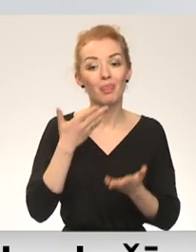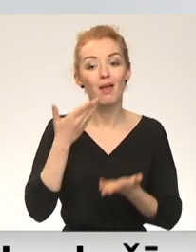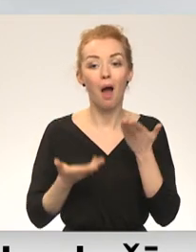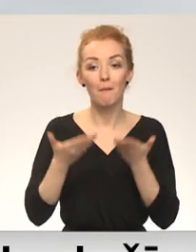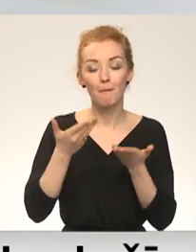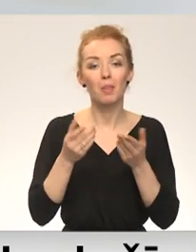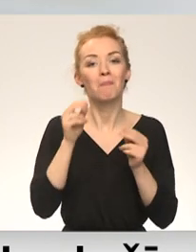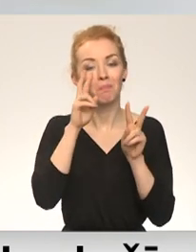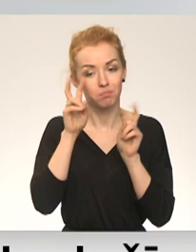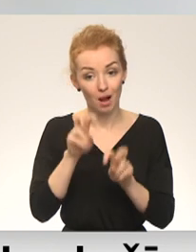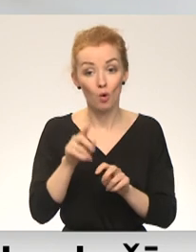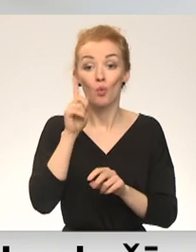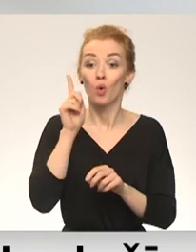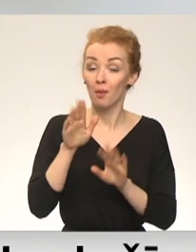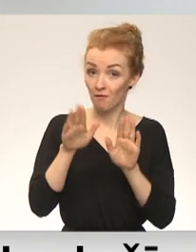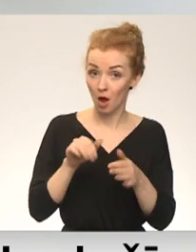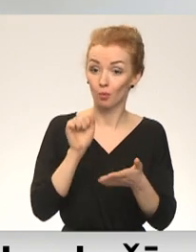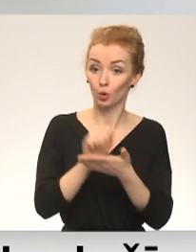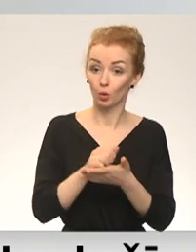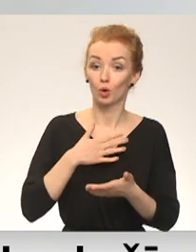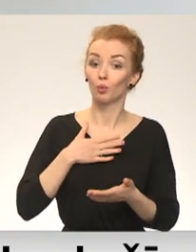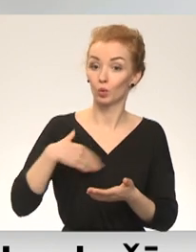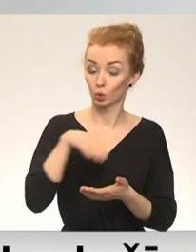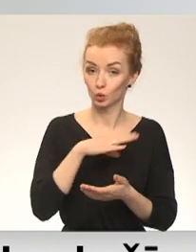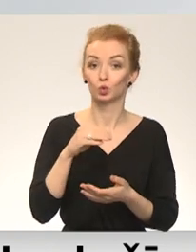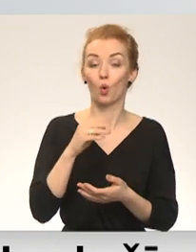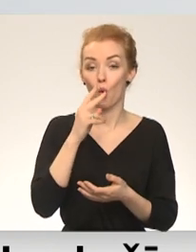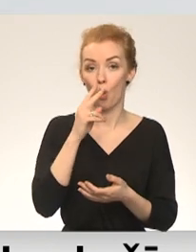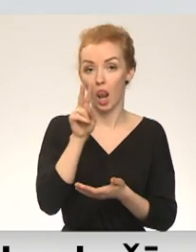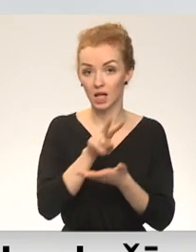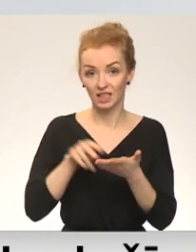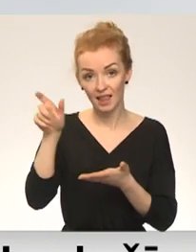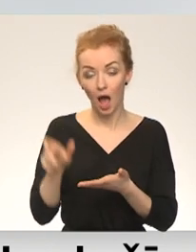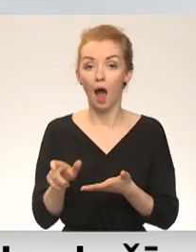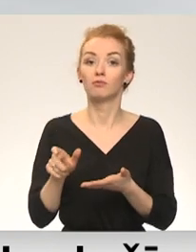to pārbaudīt. Var, protams, publicēt mūsu lasītājs, mums teiks to un to.